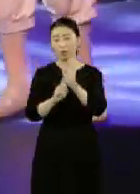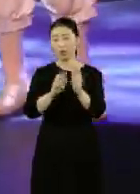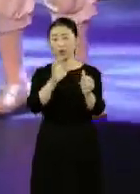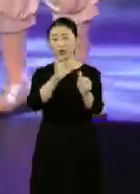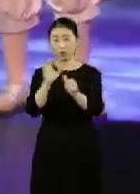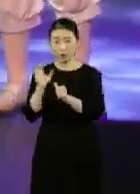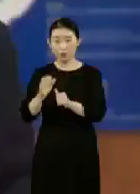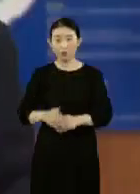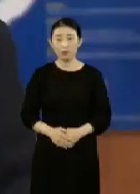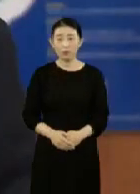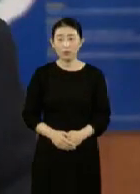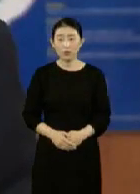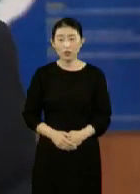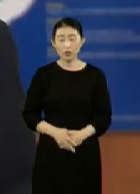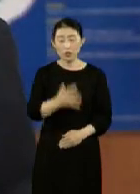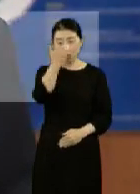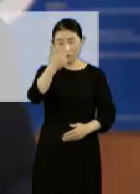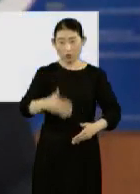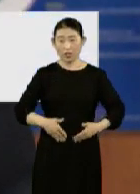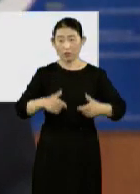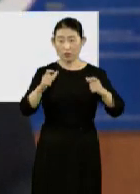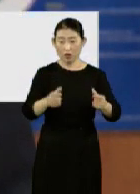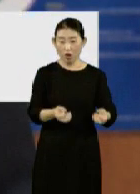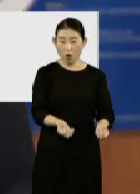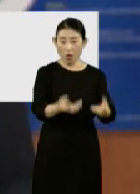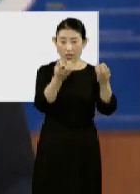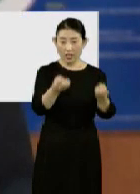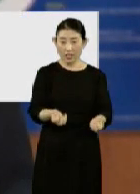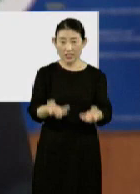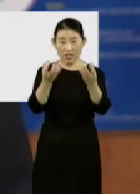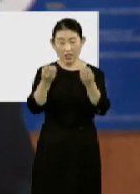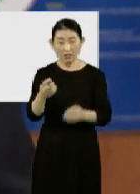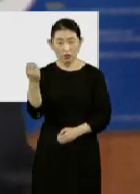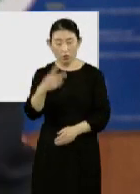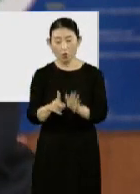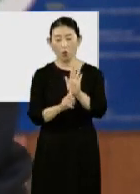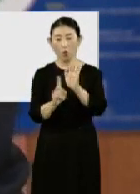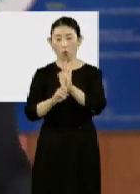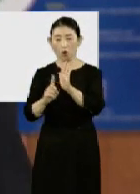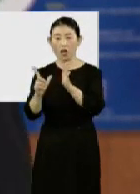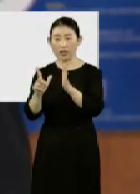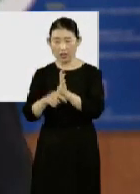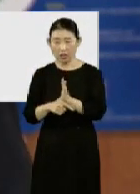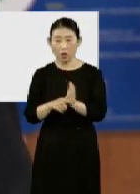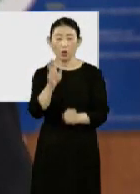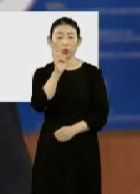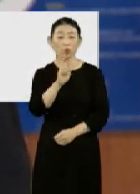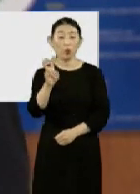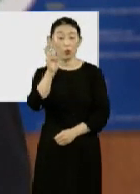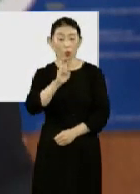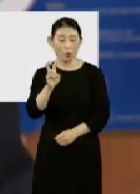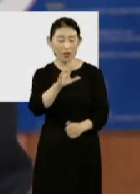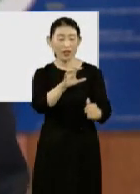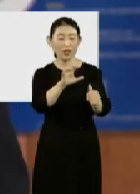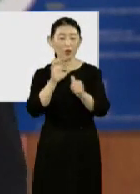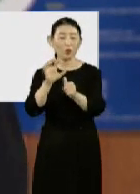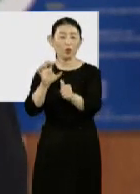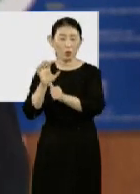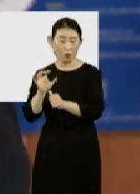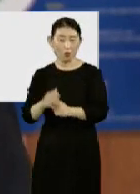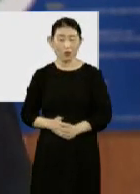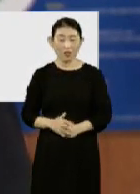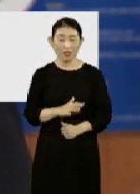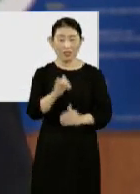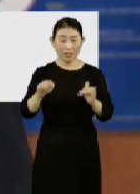예정입니다. 충남의 여러 행사라든가 어떤 홍보성 캠페인이라든가 이런 게 각종 이 노래가 불려짐을